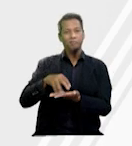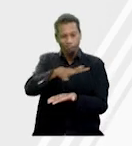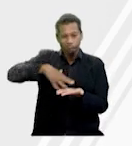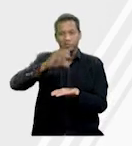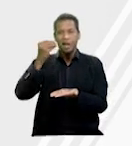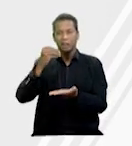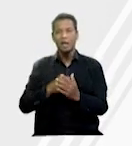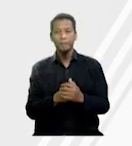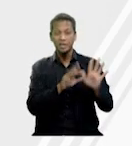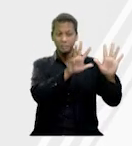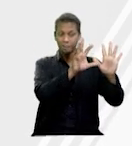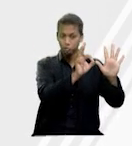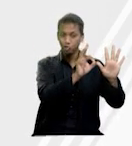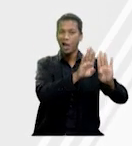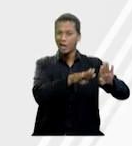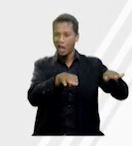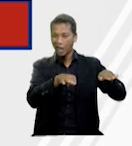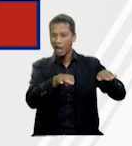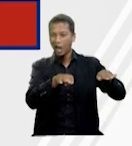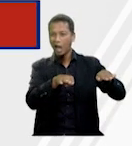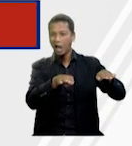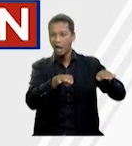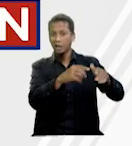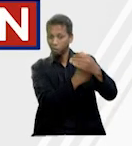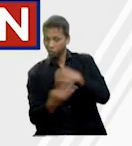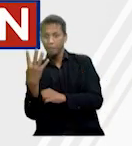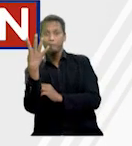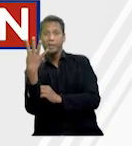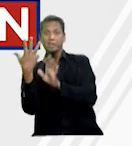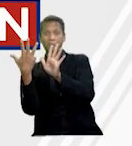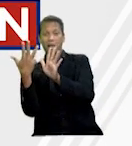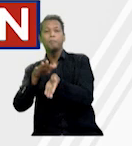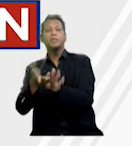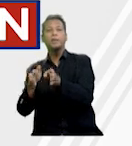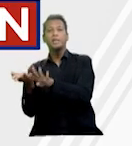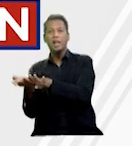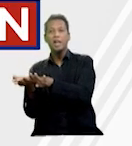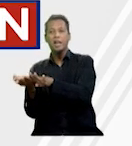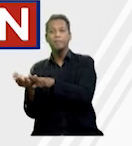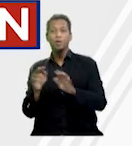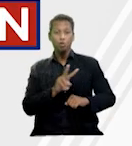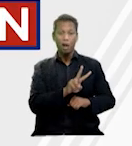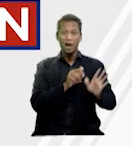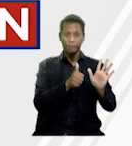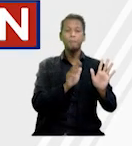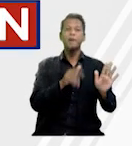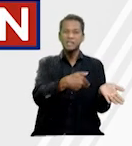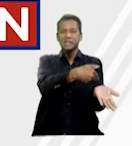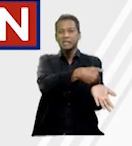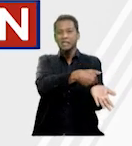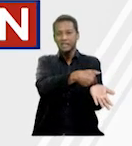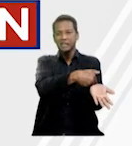ditemukan, 49 anak diantaranya dinyatakan meninggal dunia, 26 lainnya masih menjalani perawatan intensif, dan 15 anak